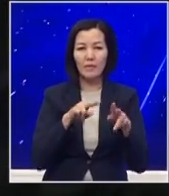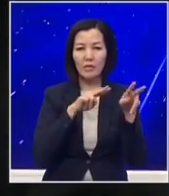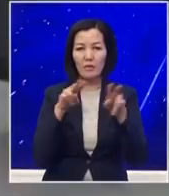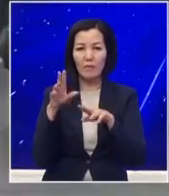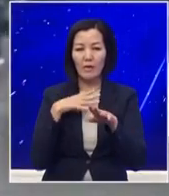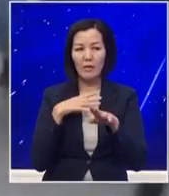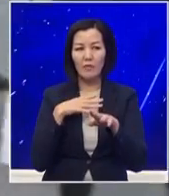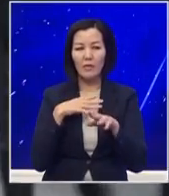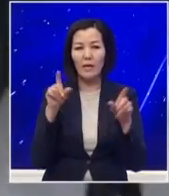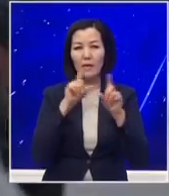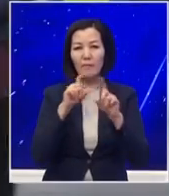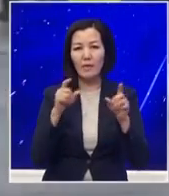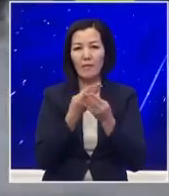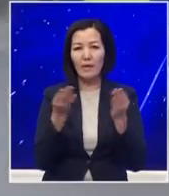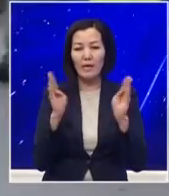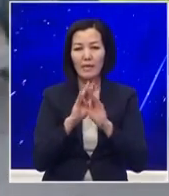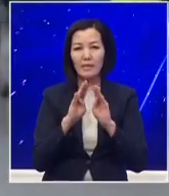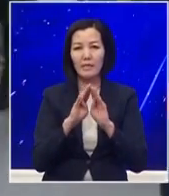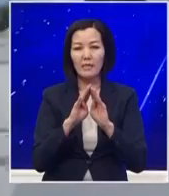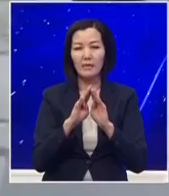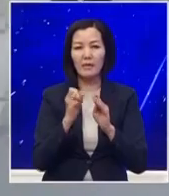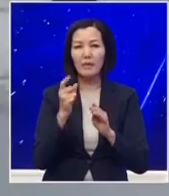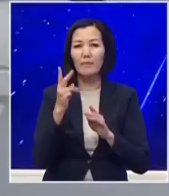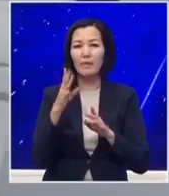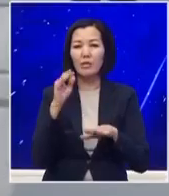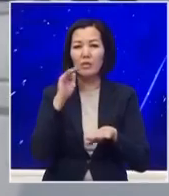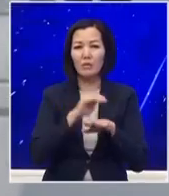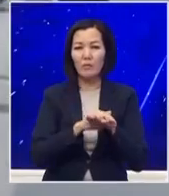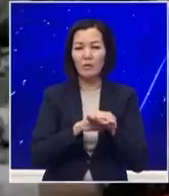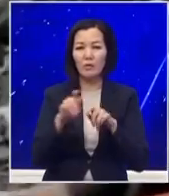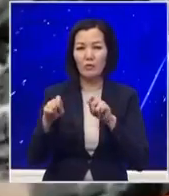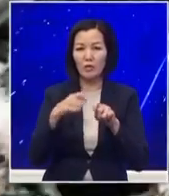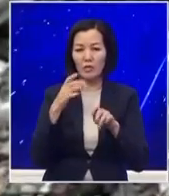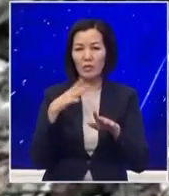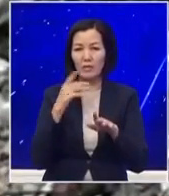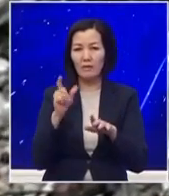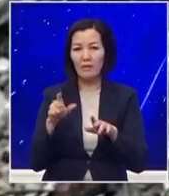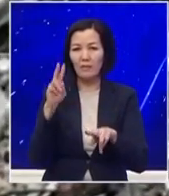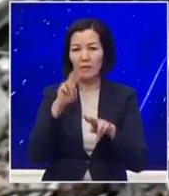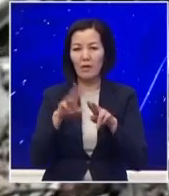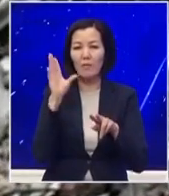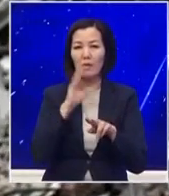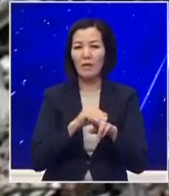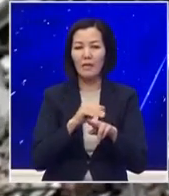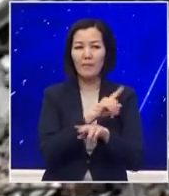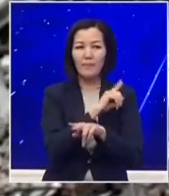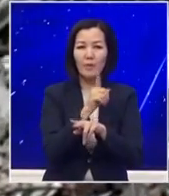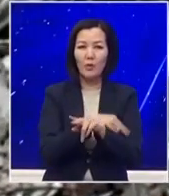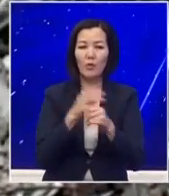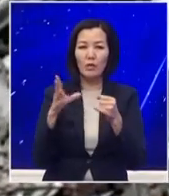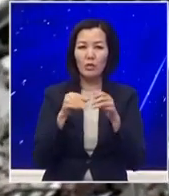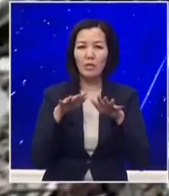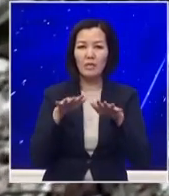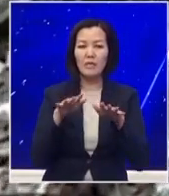бақылауда. Мекемеге карантин ережелерін бірнеше рет бұзған тұрғындар ғана қамалады. Индонезияда қуатты жер сілкінісі болды.